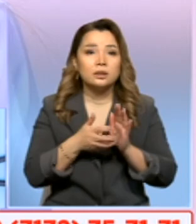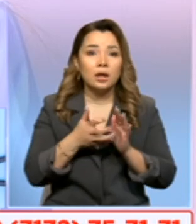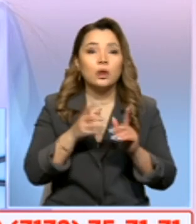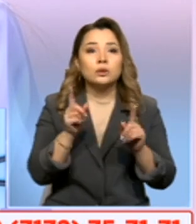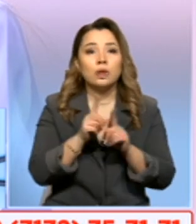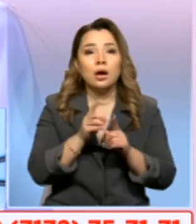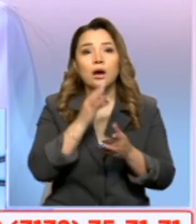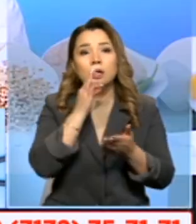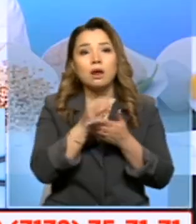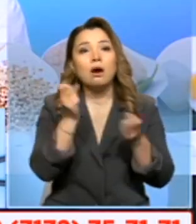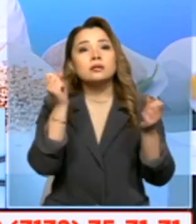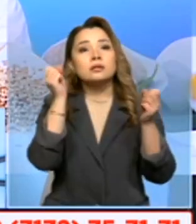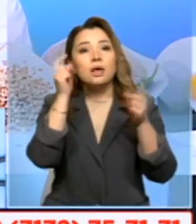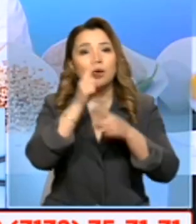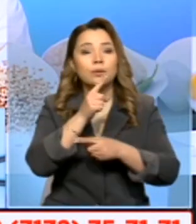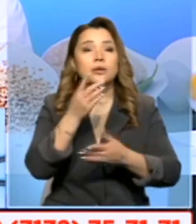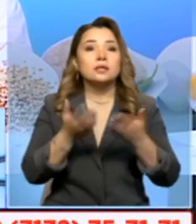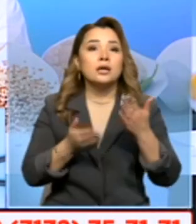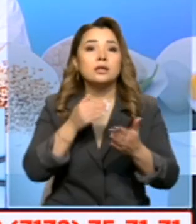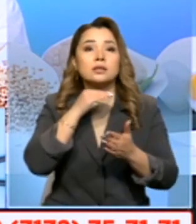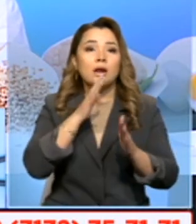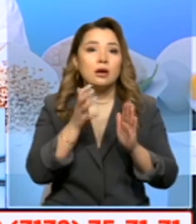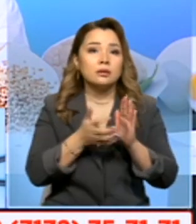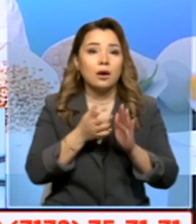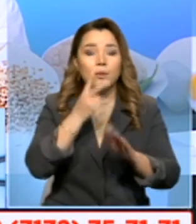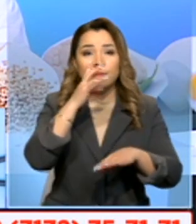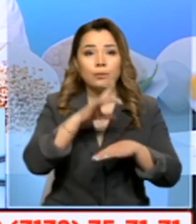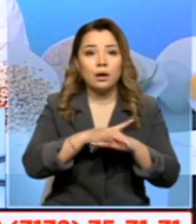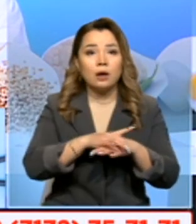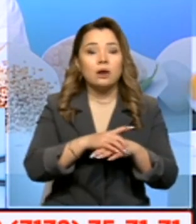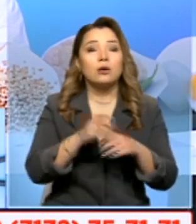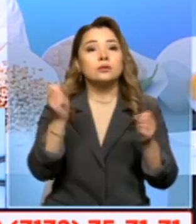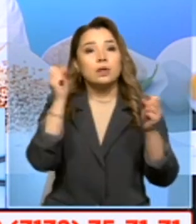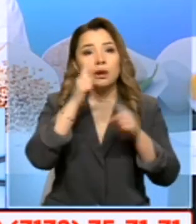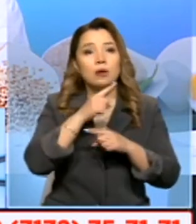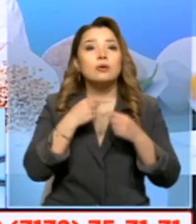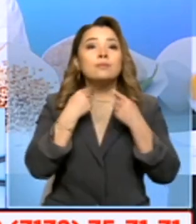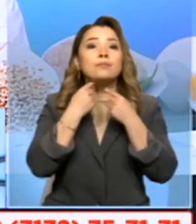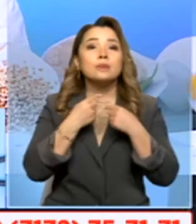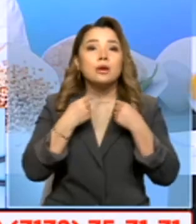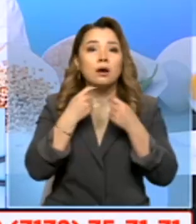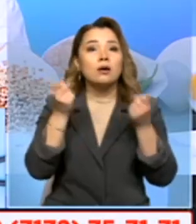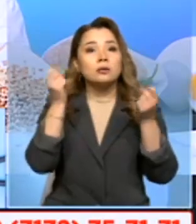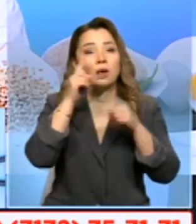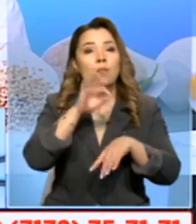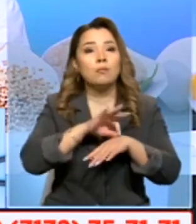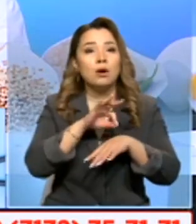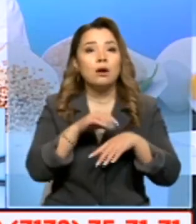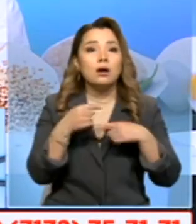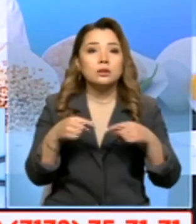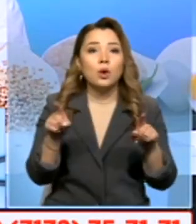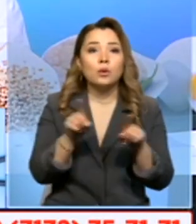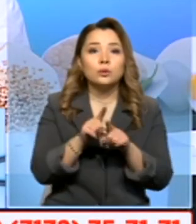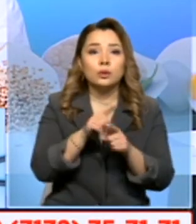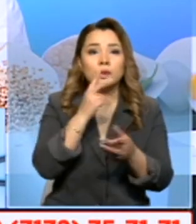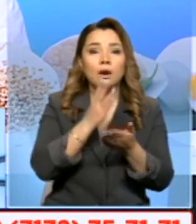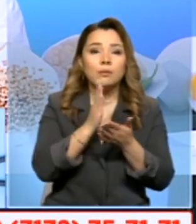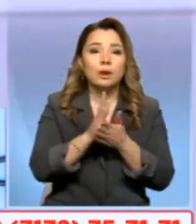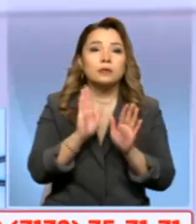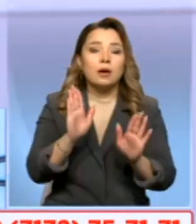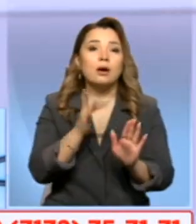па, ол анықталып, егер жетіспеушілік байқалатын болса, ол қалқанша безінде белгілі бір аурулары болатын болса,